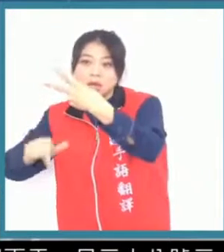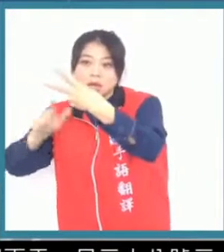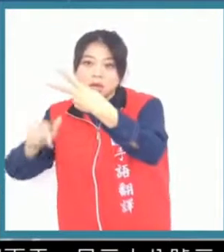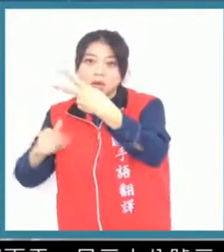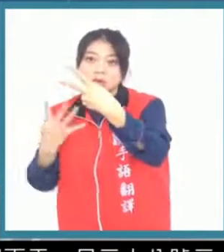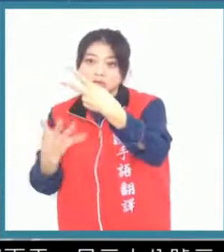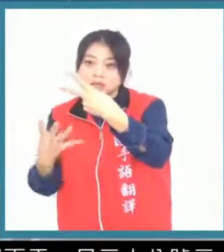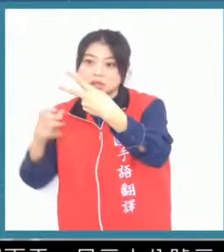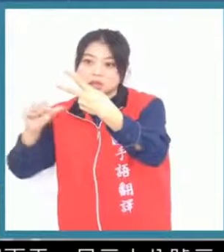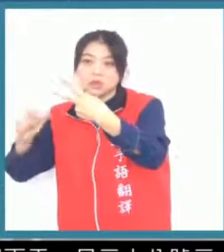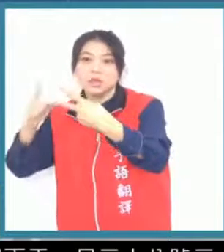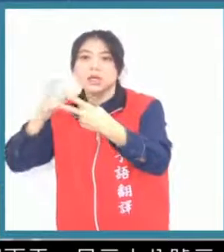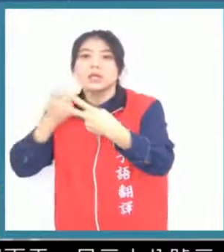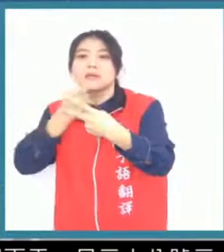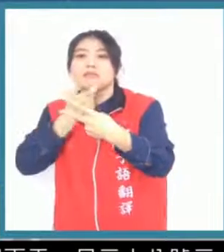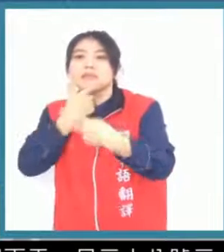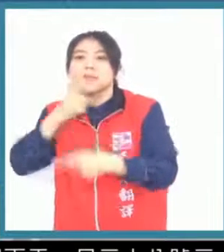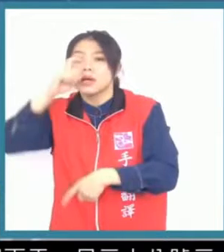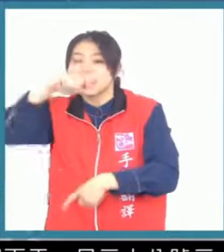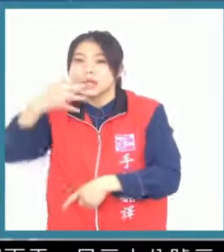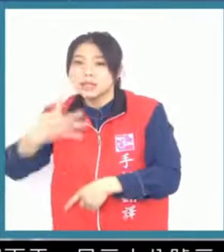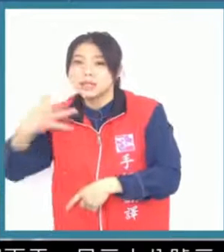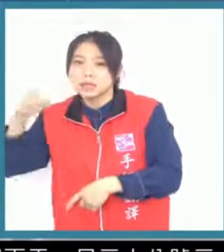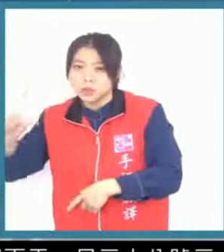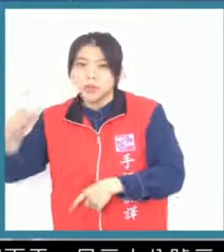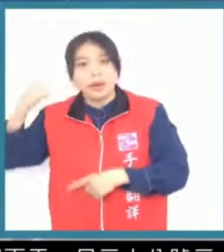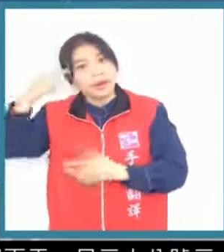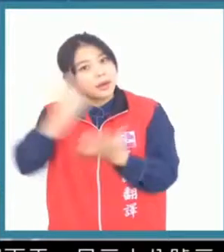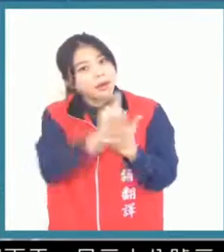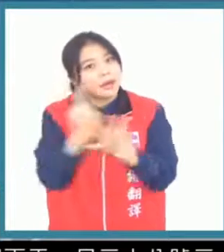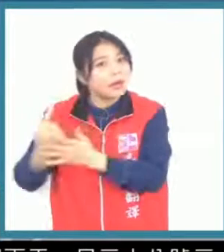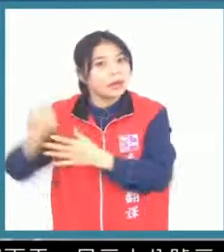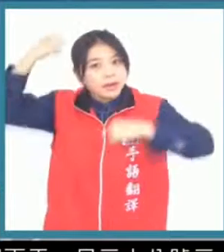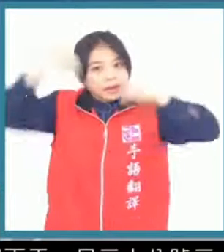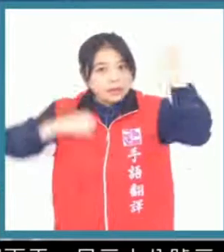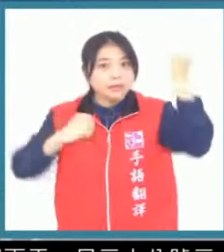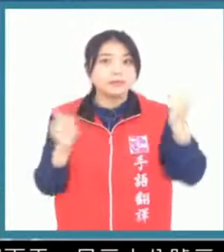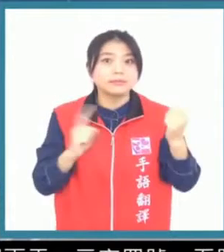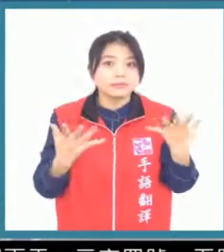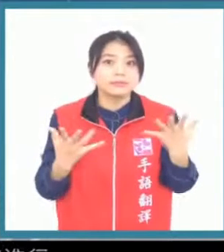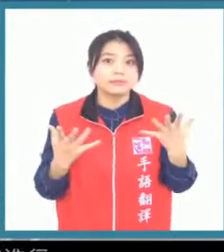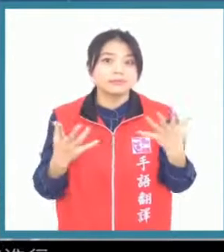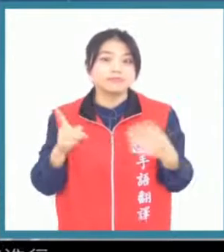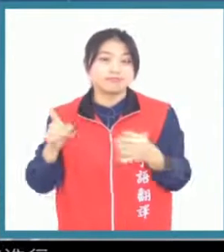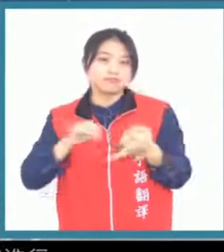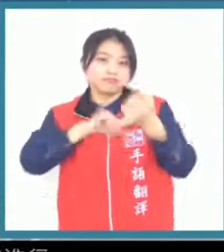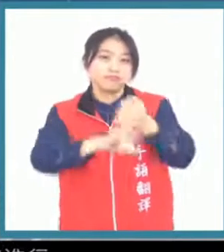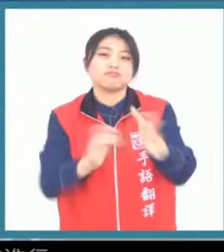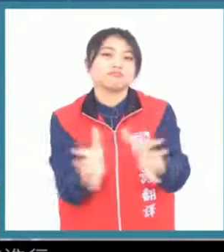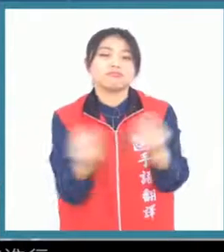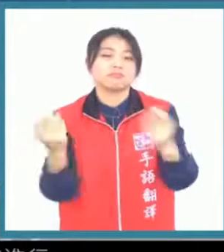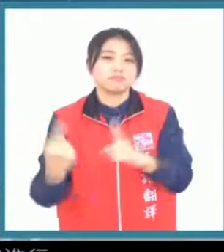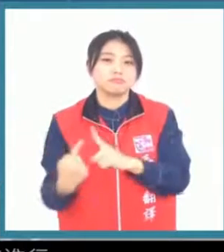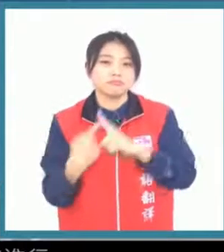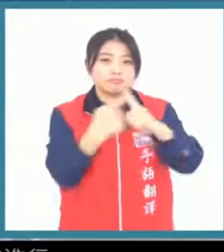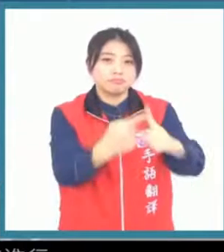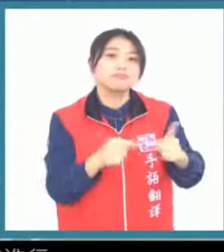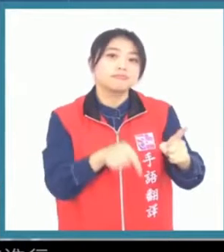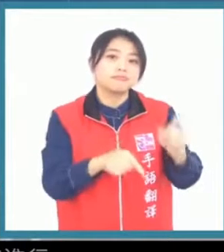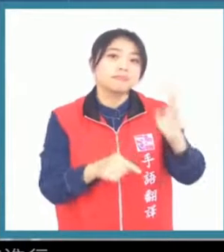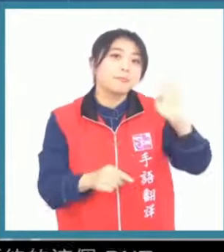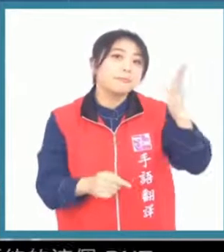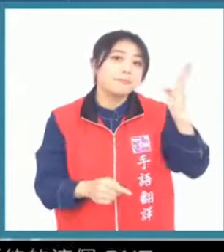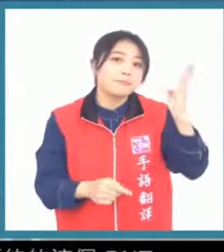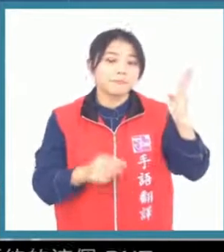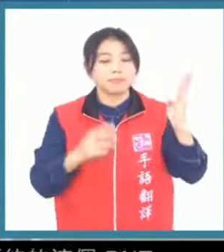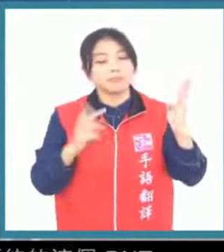2月4号、5号，就初四、初五，那每天早上来进行免预约的这个 BNT 跟高